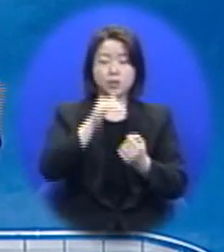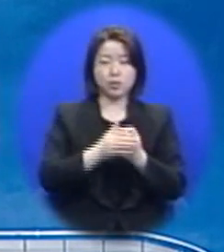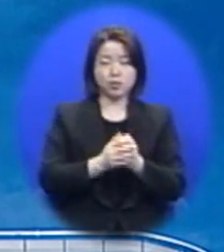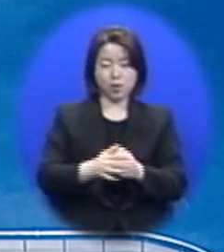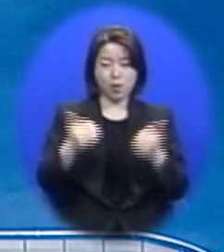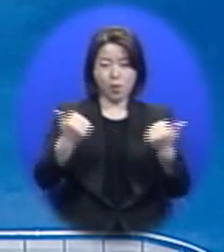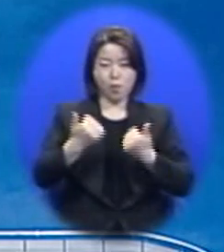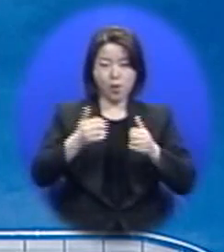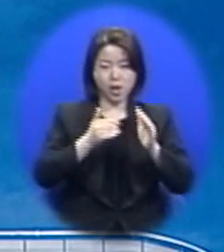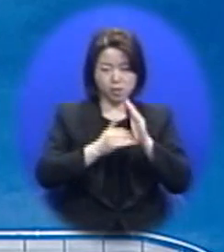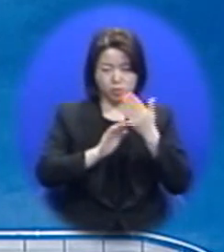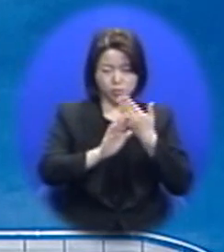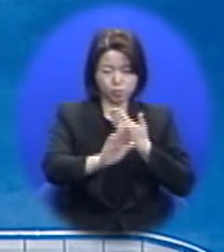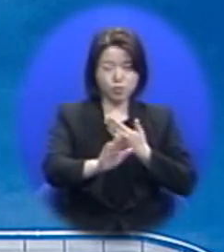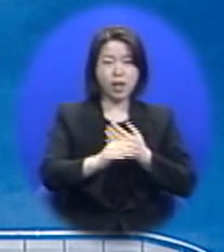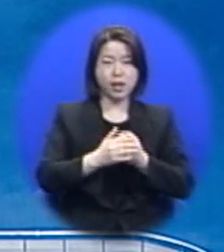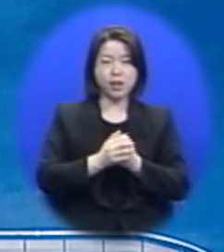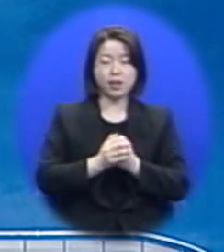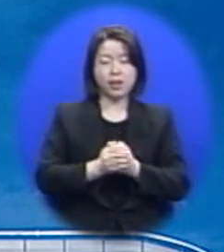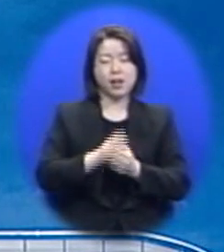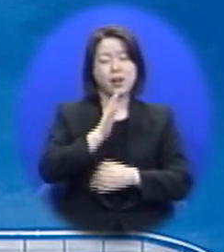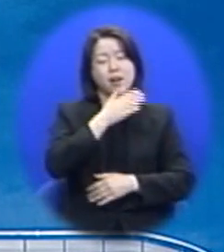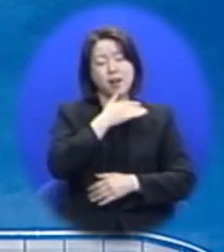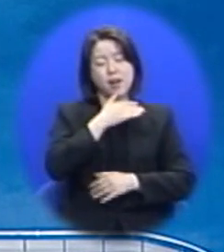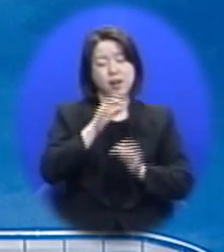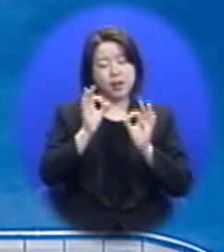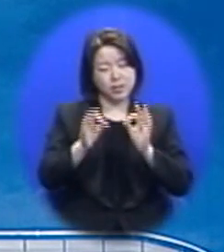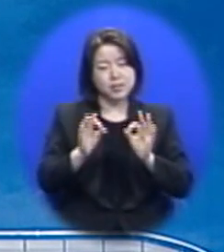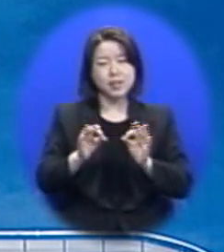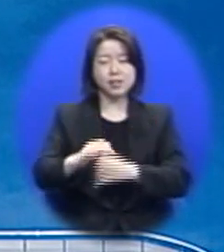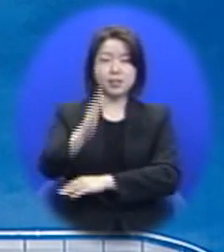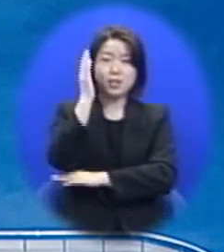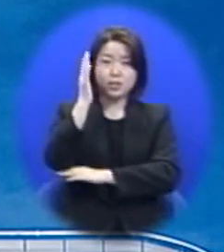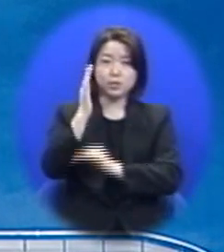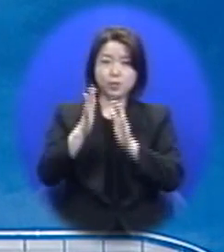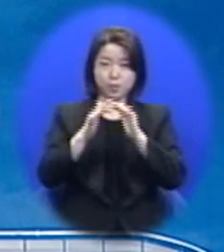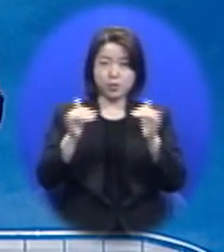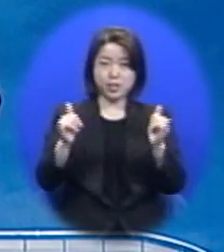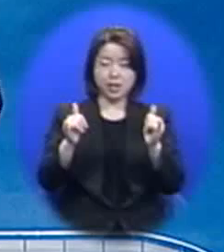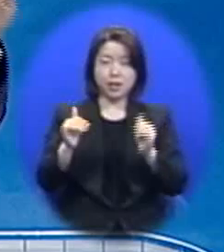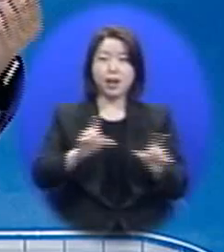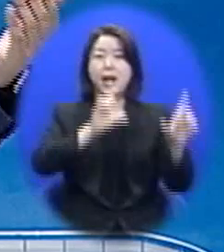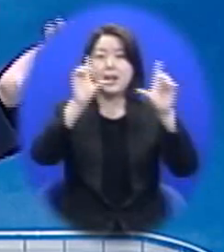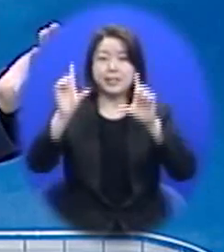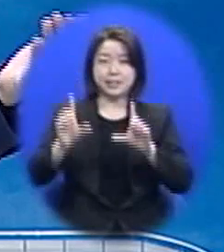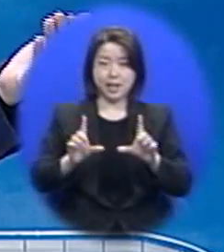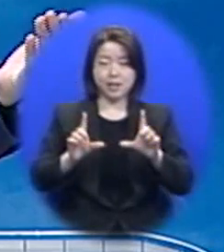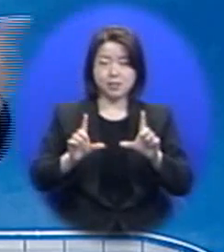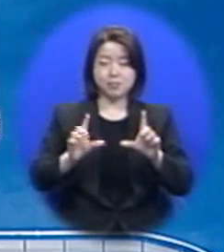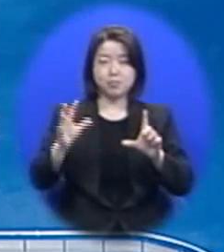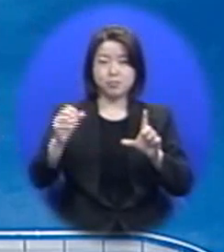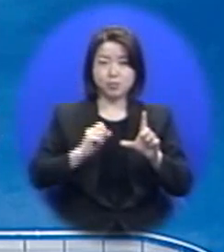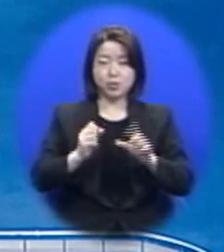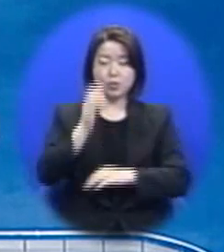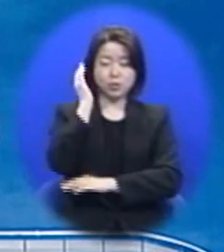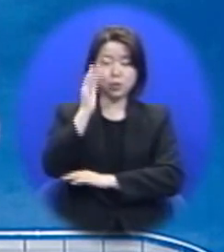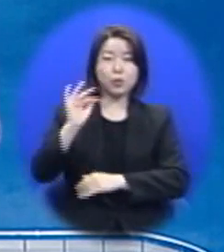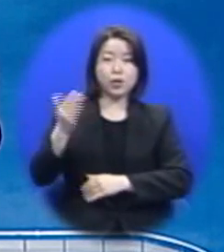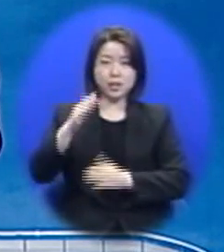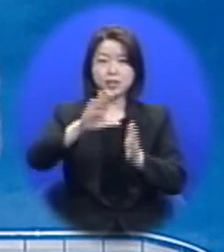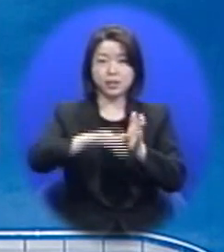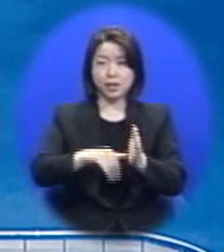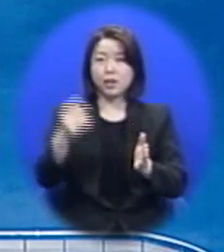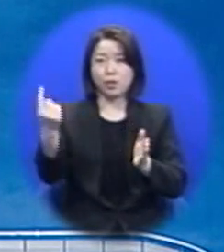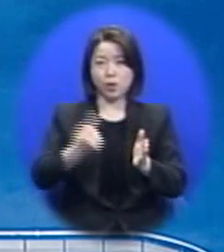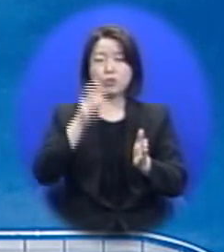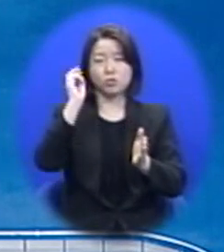끝나고 나오면서 아 이제는 설교자가 삶으로 설교해야 되는 시절이 됐구나.